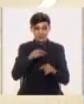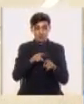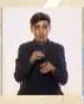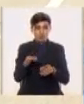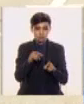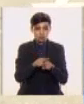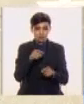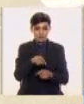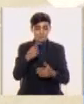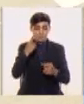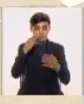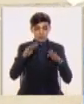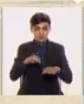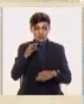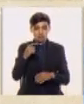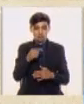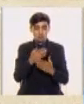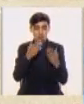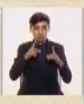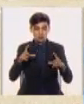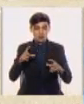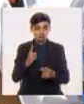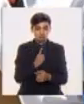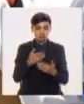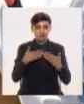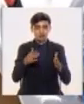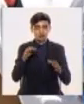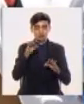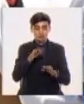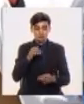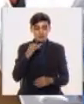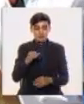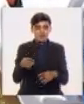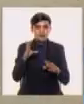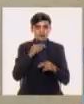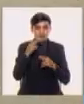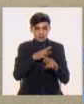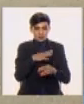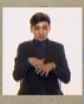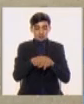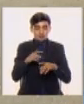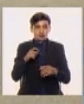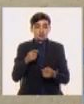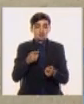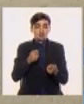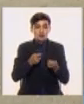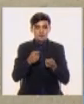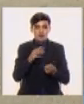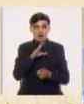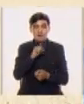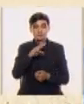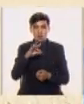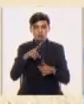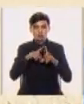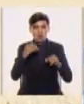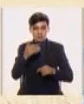области. Тысячи людей уже месяц ждут его открытия. С возмущением к автоцону пришли руководители автошкол. Им приходится каждый